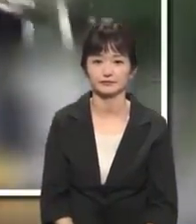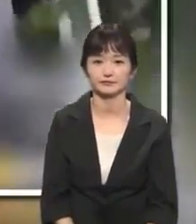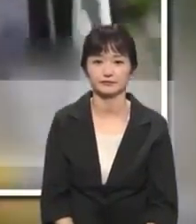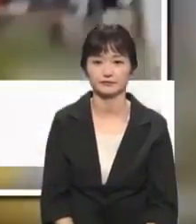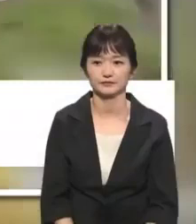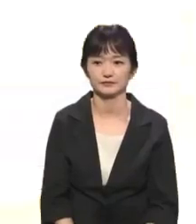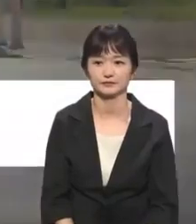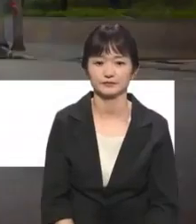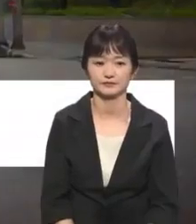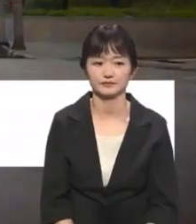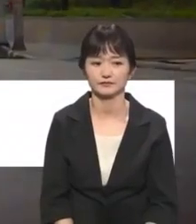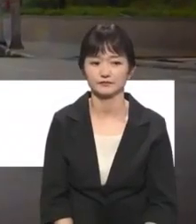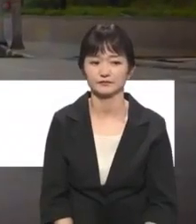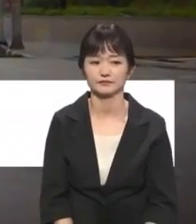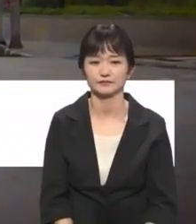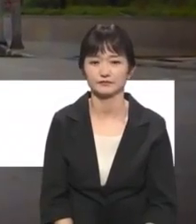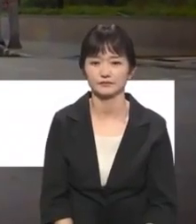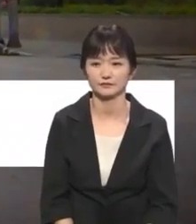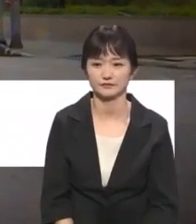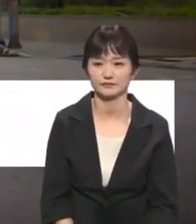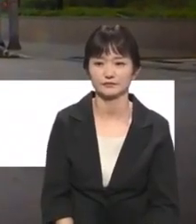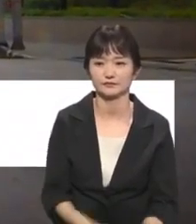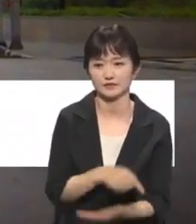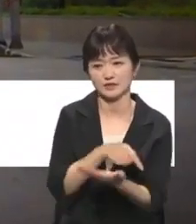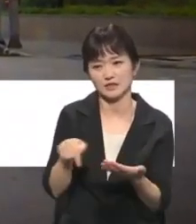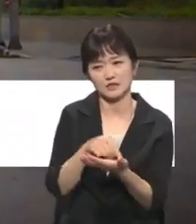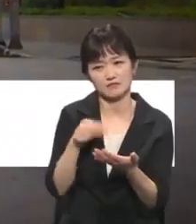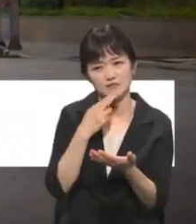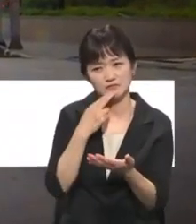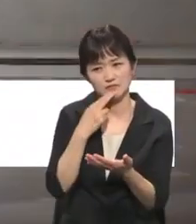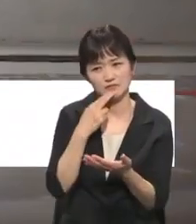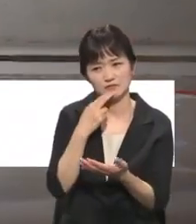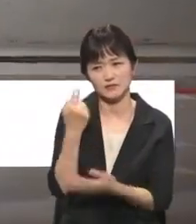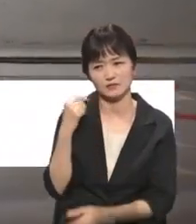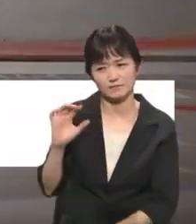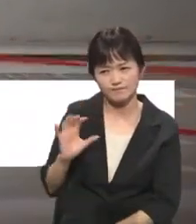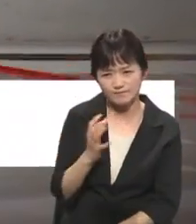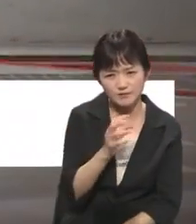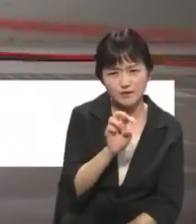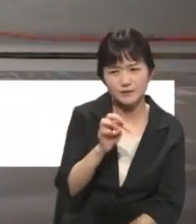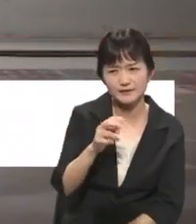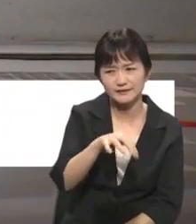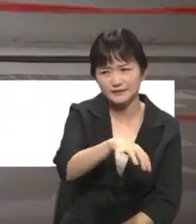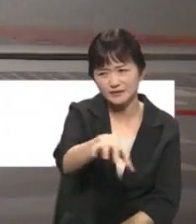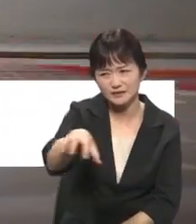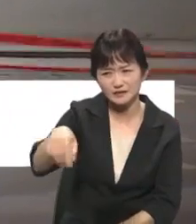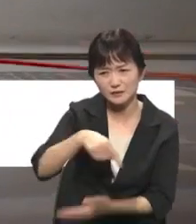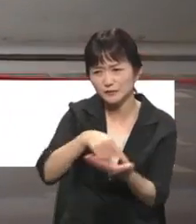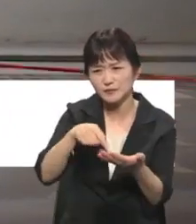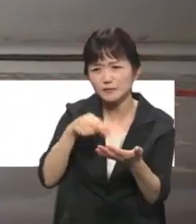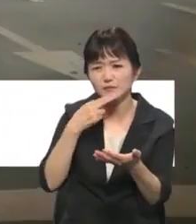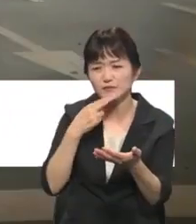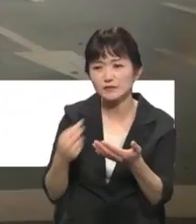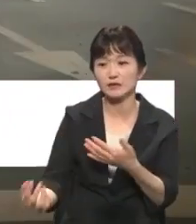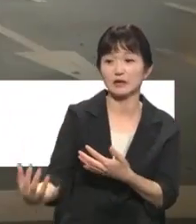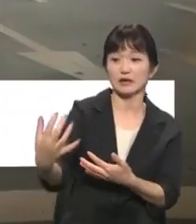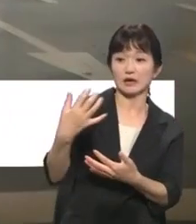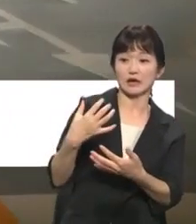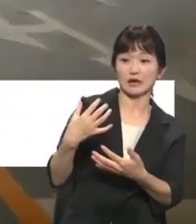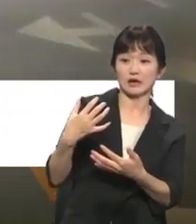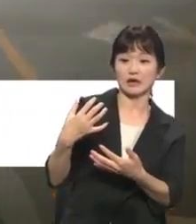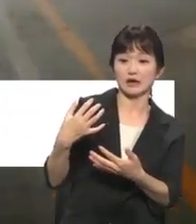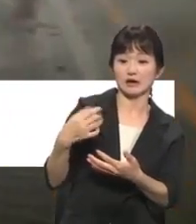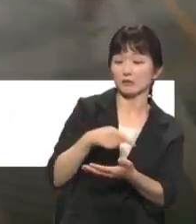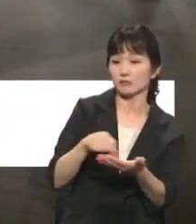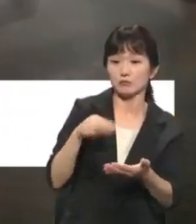피해받은 거 없어요. 어제 교통이 마리시티 쪽에 전체 피해 없어요. 방파제 물도 안 넣는 게 무슨 피해가 있어요? 그 유튜브 그